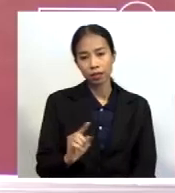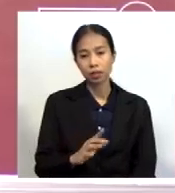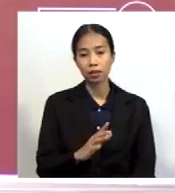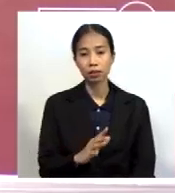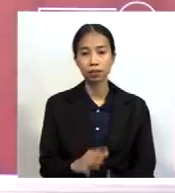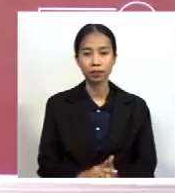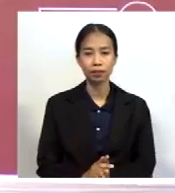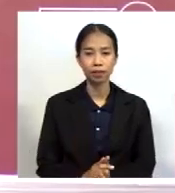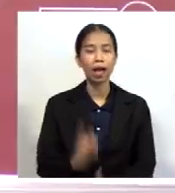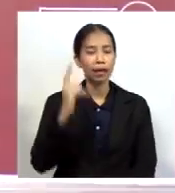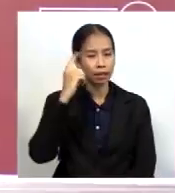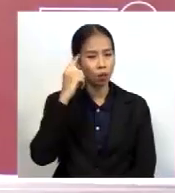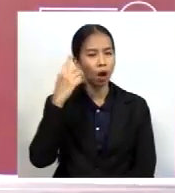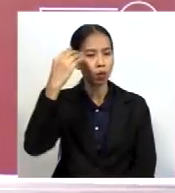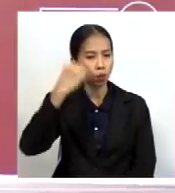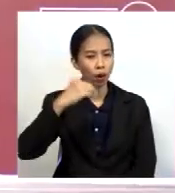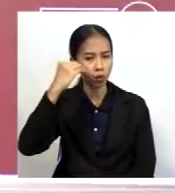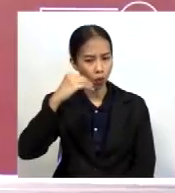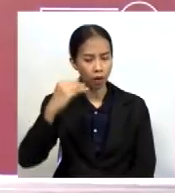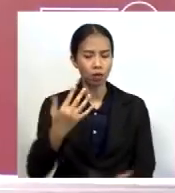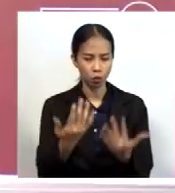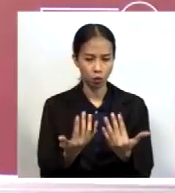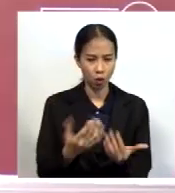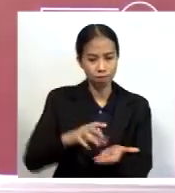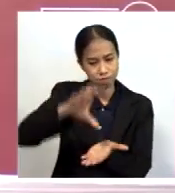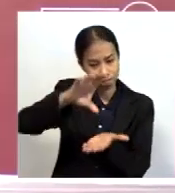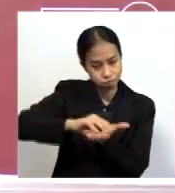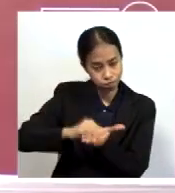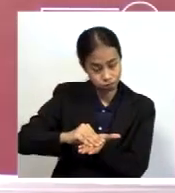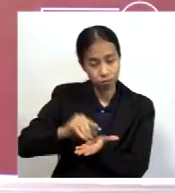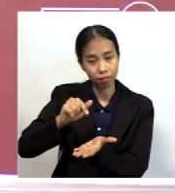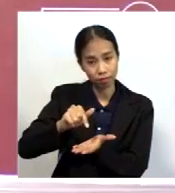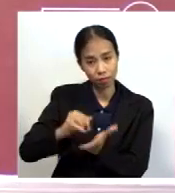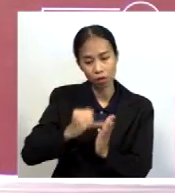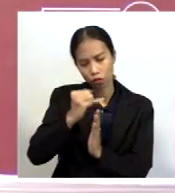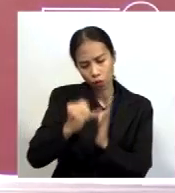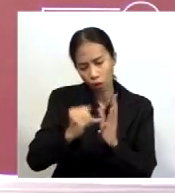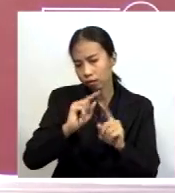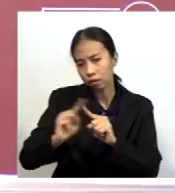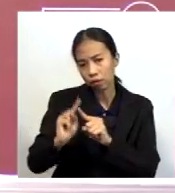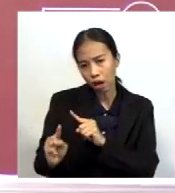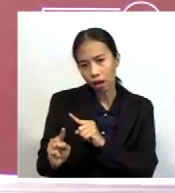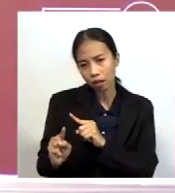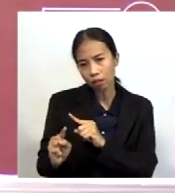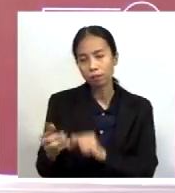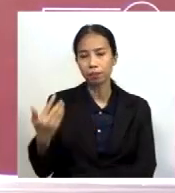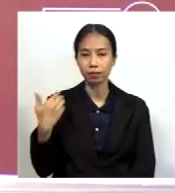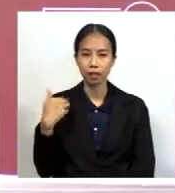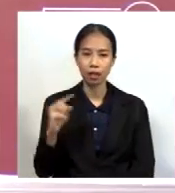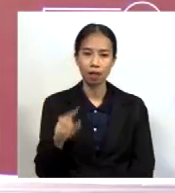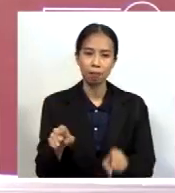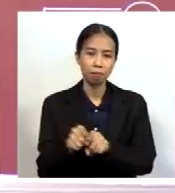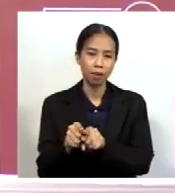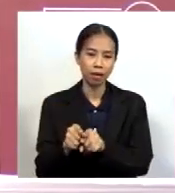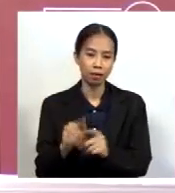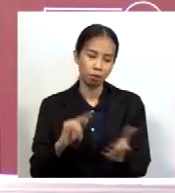ถลงของทุกวันนะครับเราจะพยายามรวบรวมไม่ว่าจะเป็นที่จังหวัดไหนนะครับที่เขาได้ไปอยู่แล้วก็ท